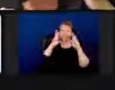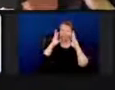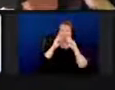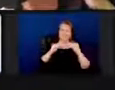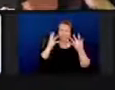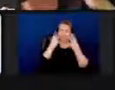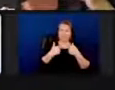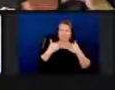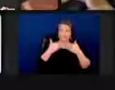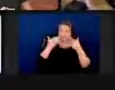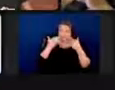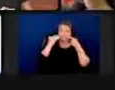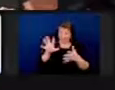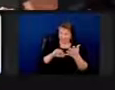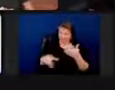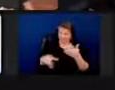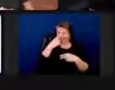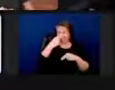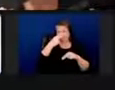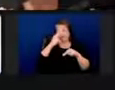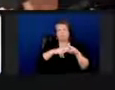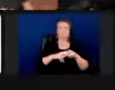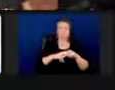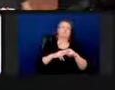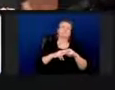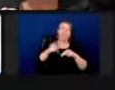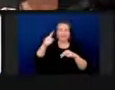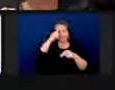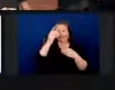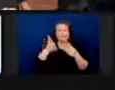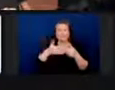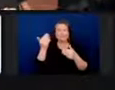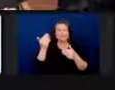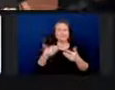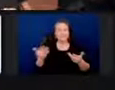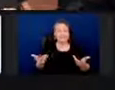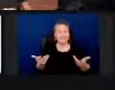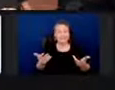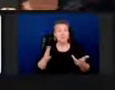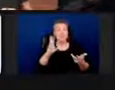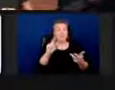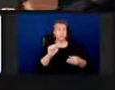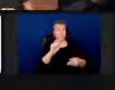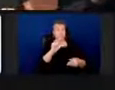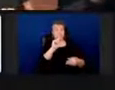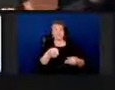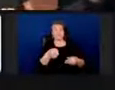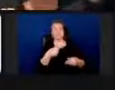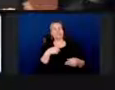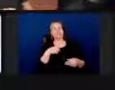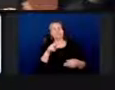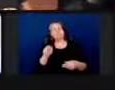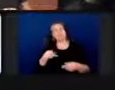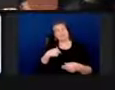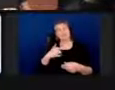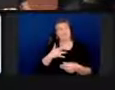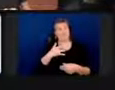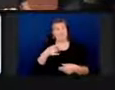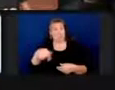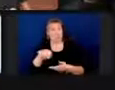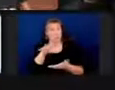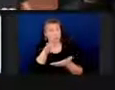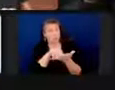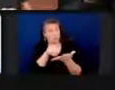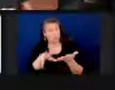فالشيء الذي ينبغي أن ننظر إليه هو أن في صلب هذا الموضوع أنا أؤمن